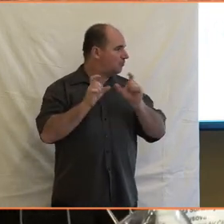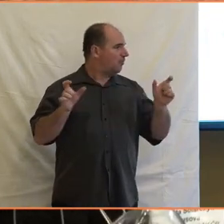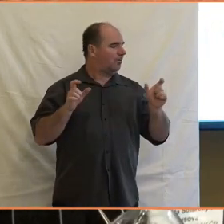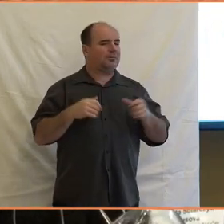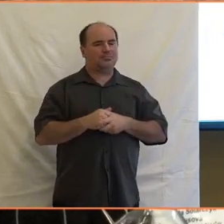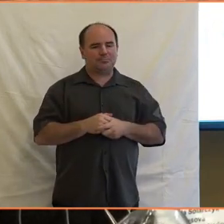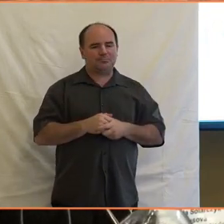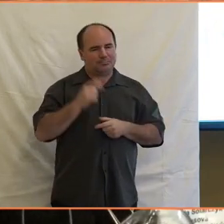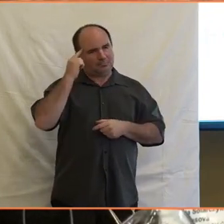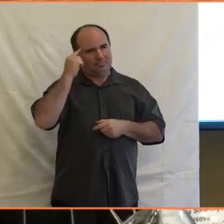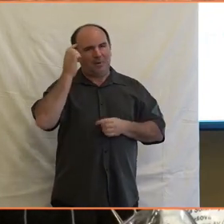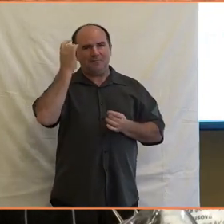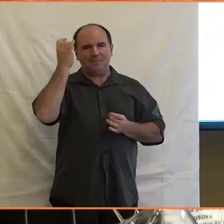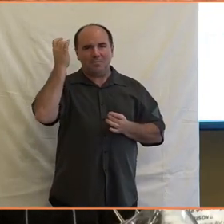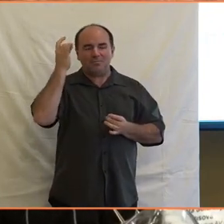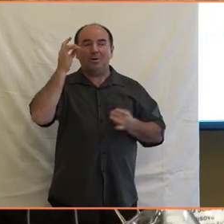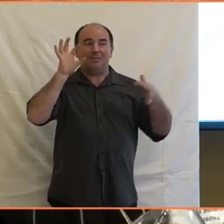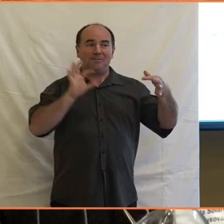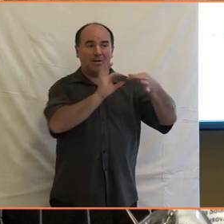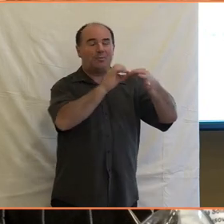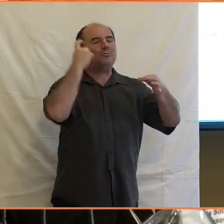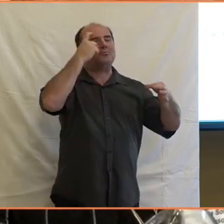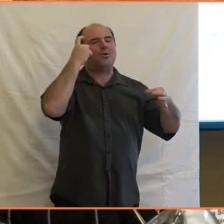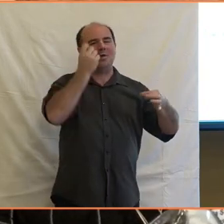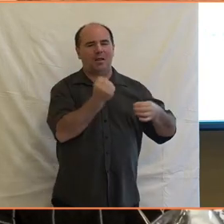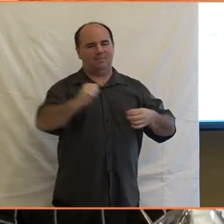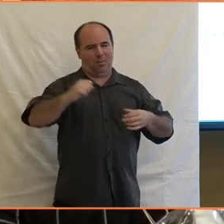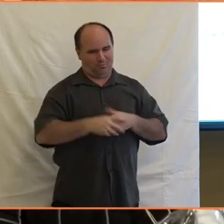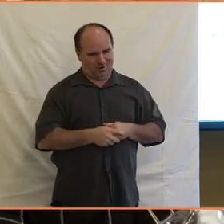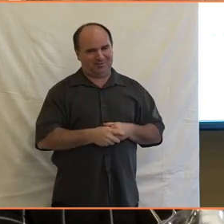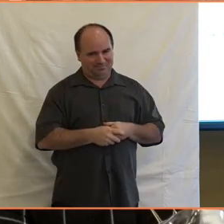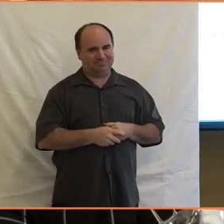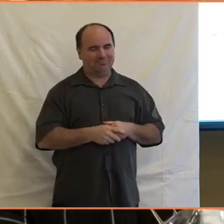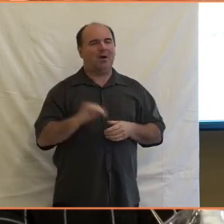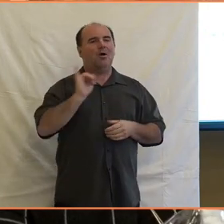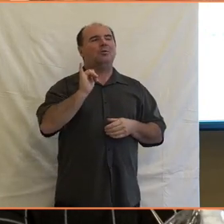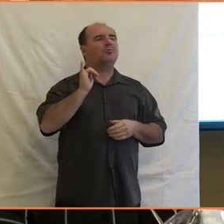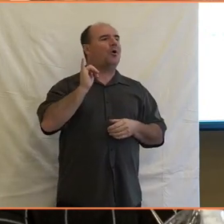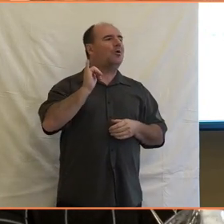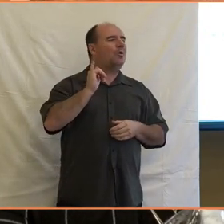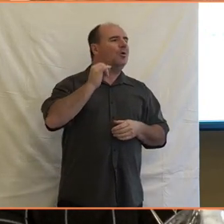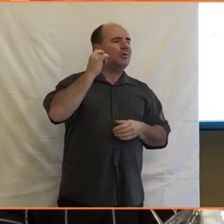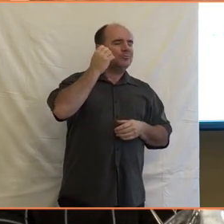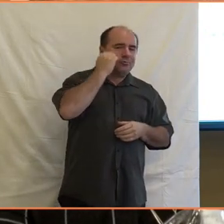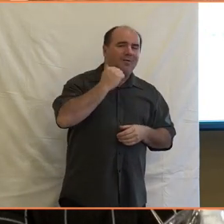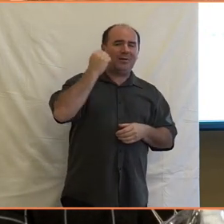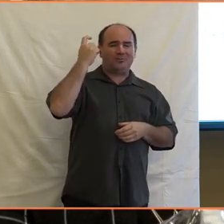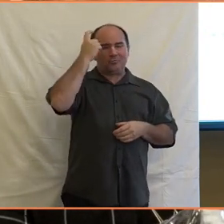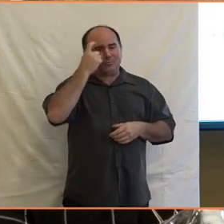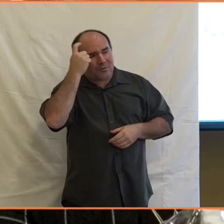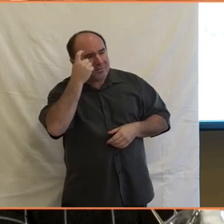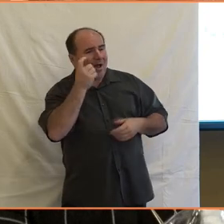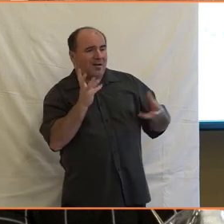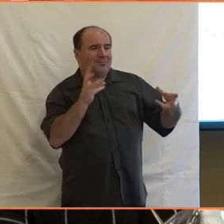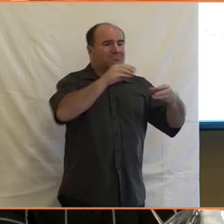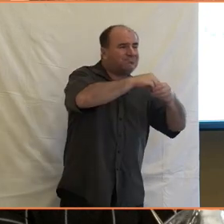se propracovával a promýšlel ve vazbě na sociální vyloučení. S tím, že ti autoři, kteří s ním pracují, tak pro ně je